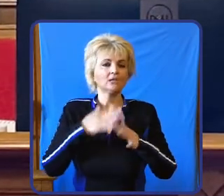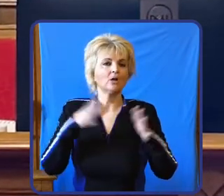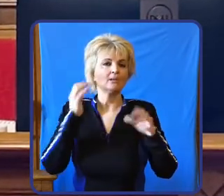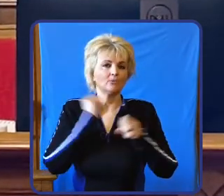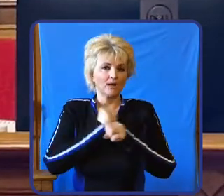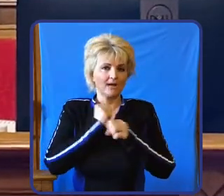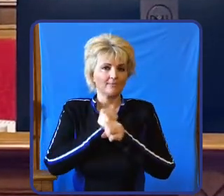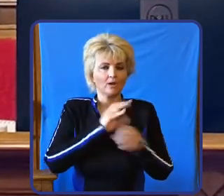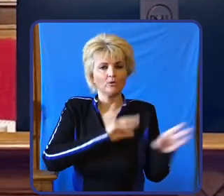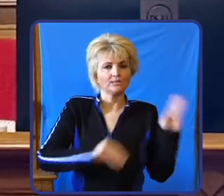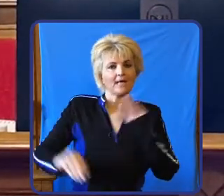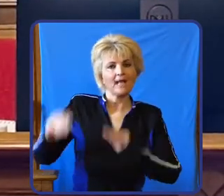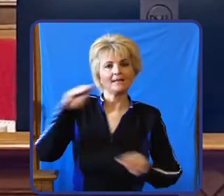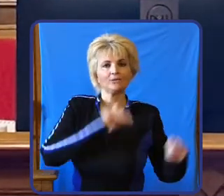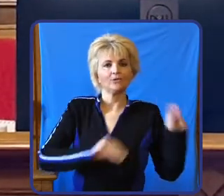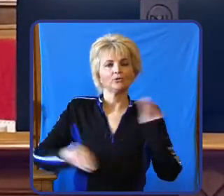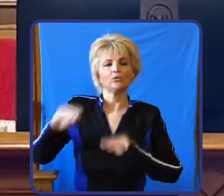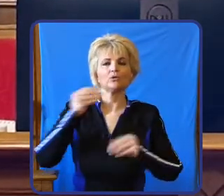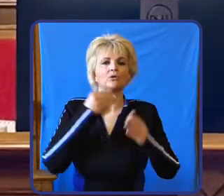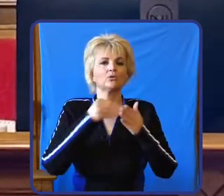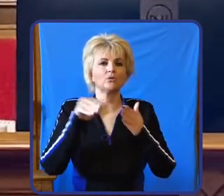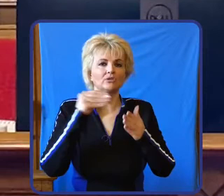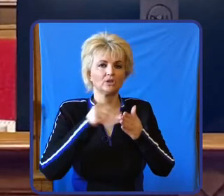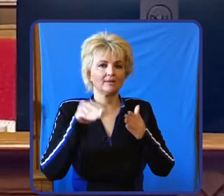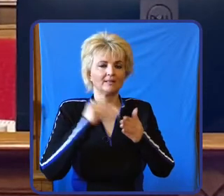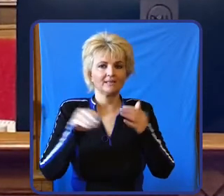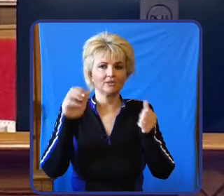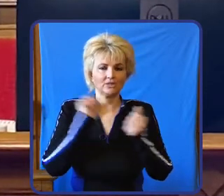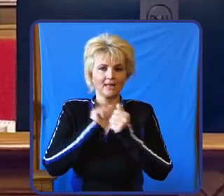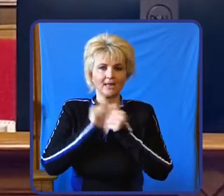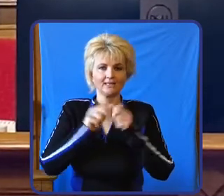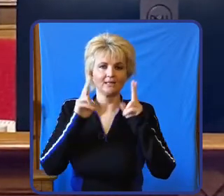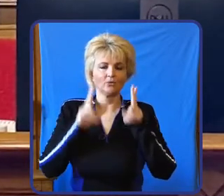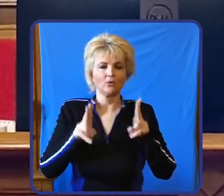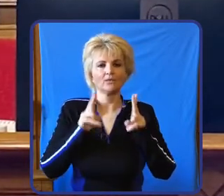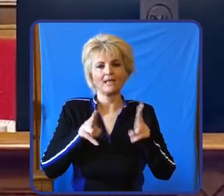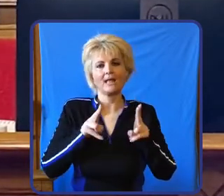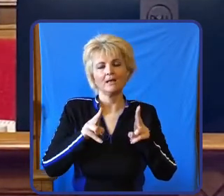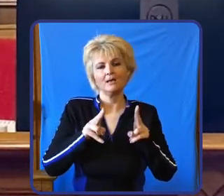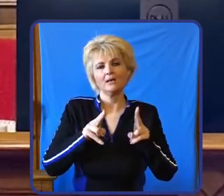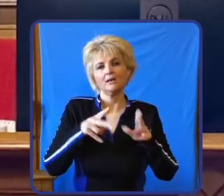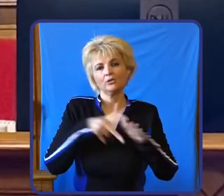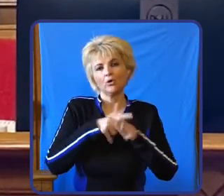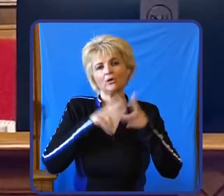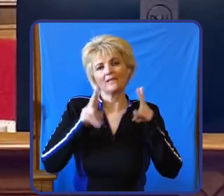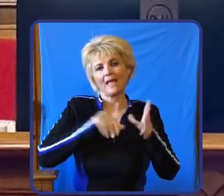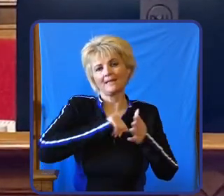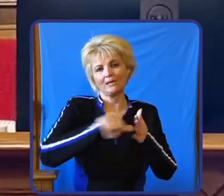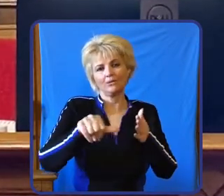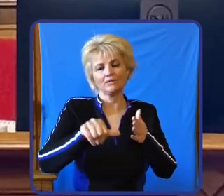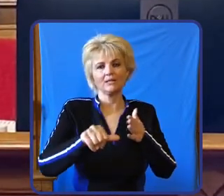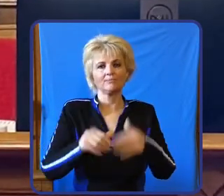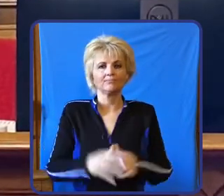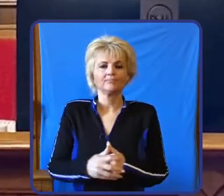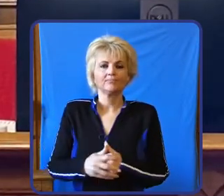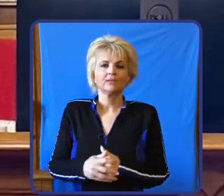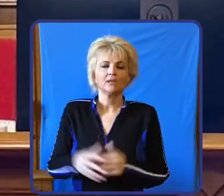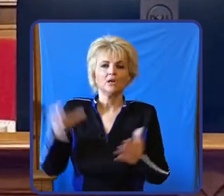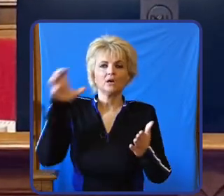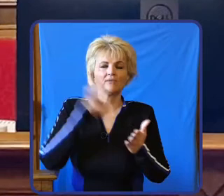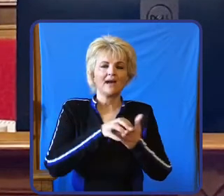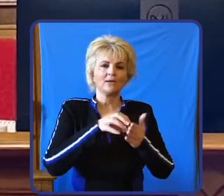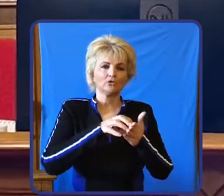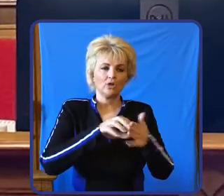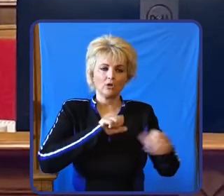munkával összeállítottunk egy költségvetést, amiből rengeteg mindent ki kellett húzni, hiszen a városnak éppen a kormány